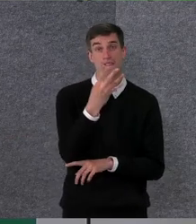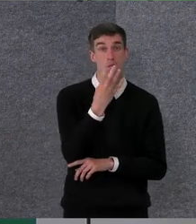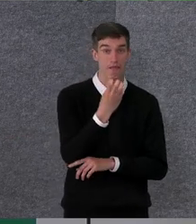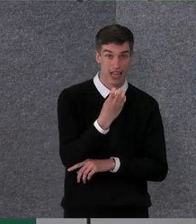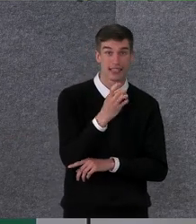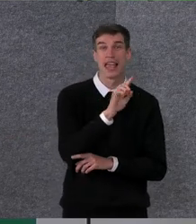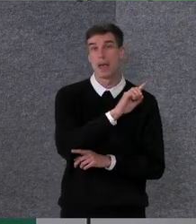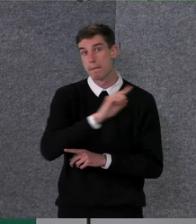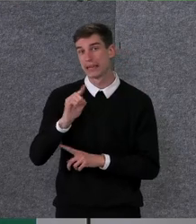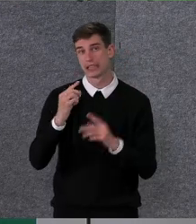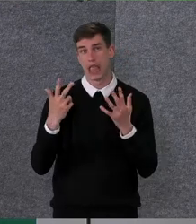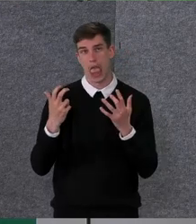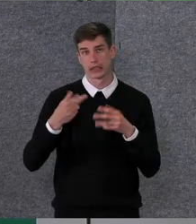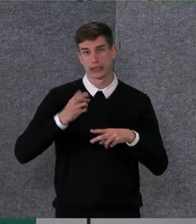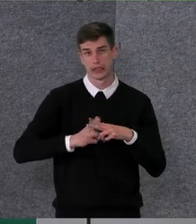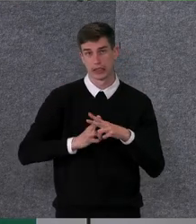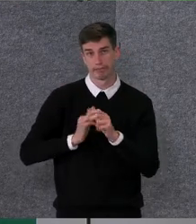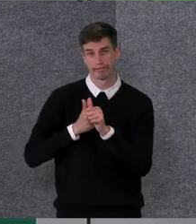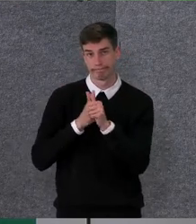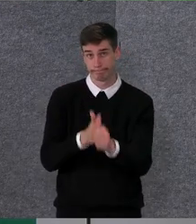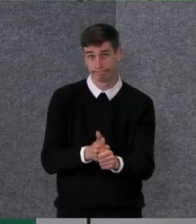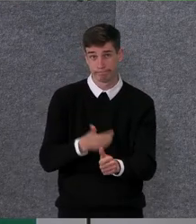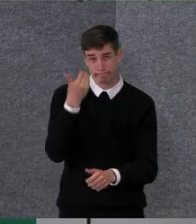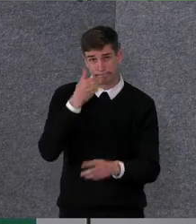45 bis 80 weiter. Vielen, vielen